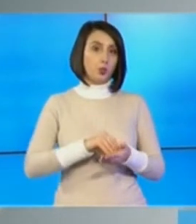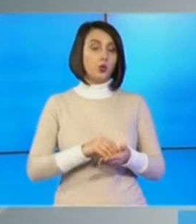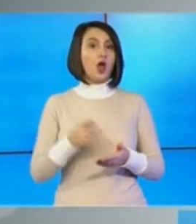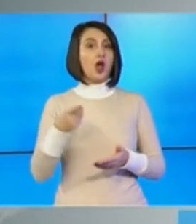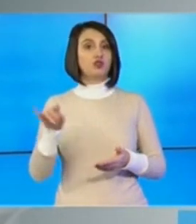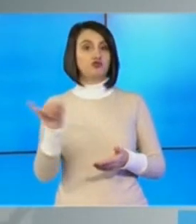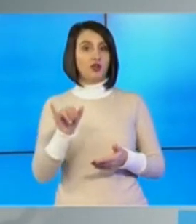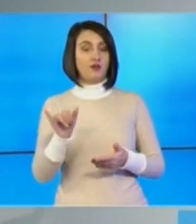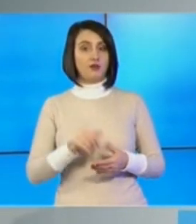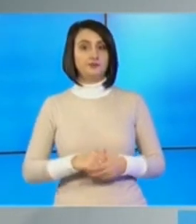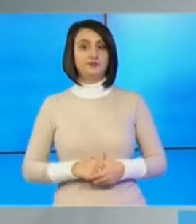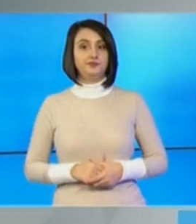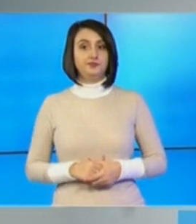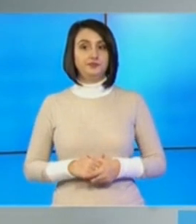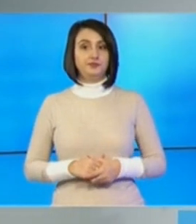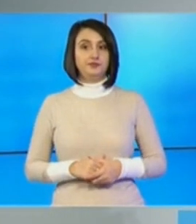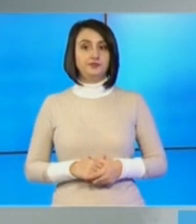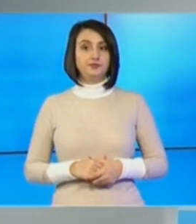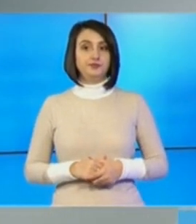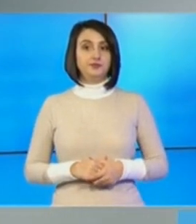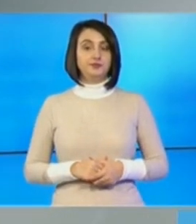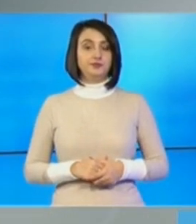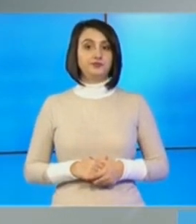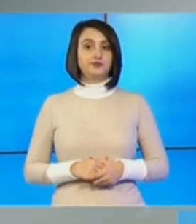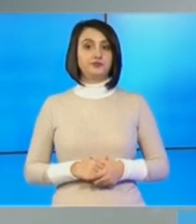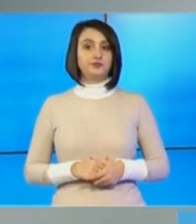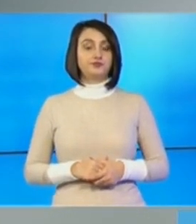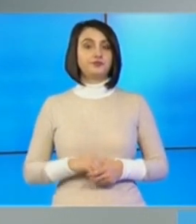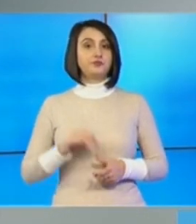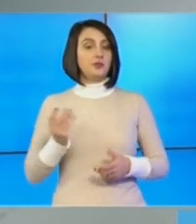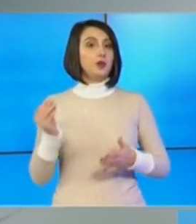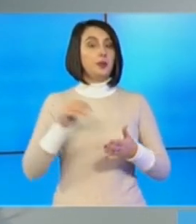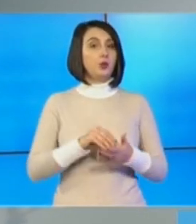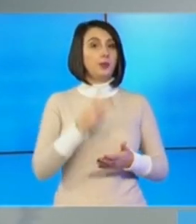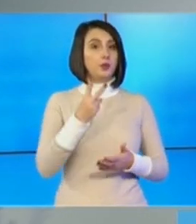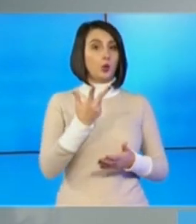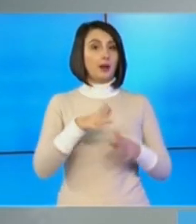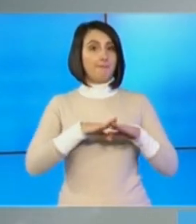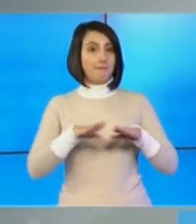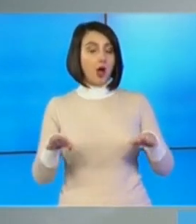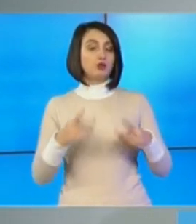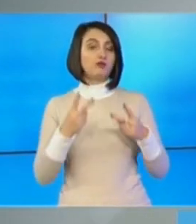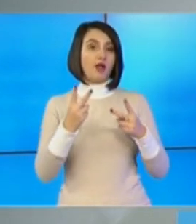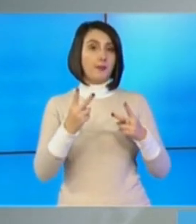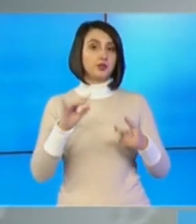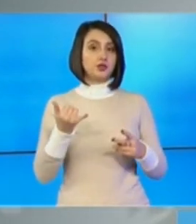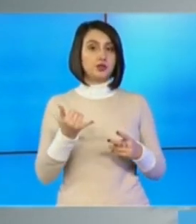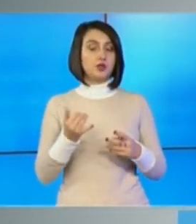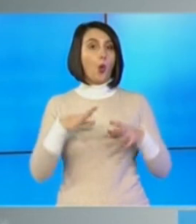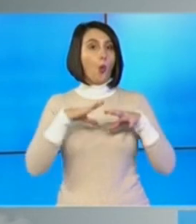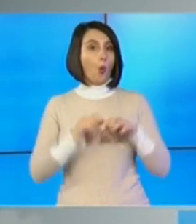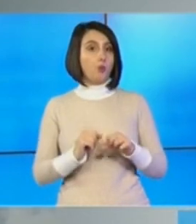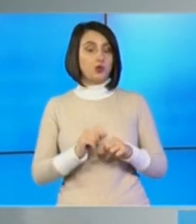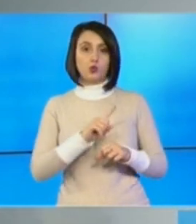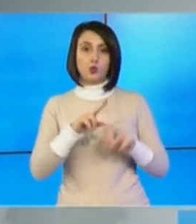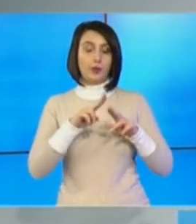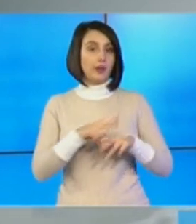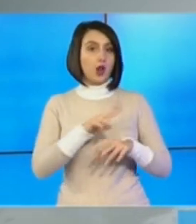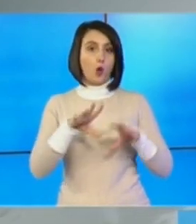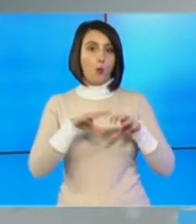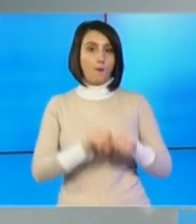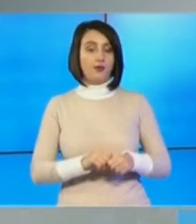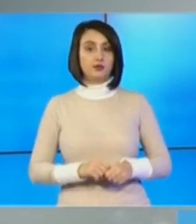pleacă, se mai externează câte cineva. Și atunci asigur că mai punem 2-3 paturi la dispoziție și se ocupă, nu rămâne